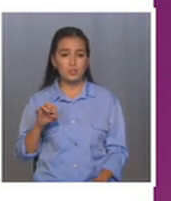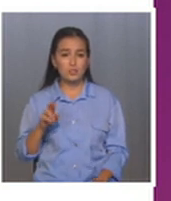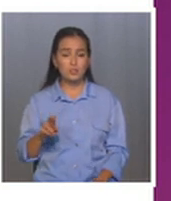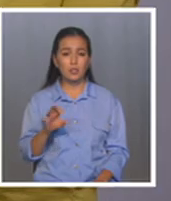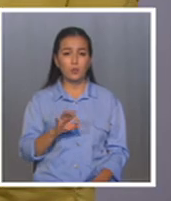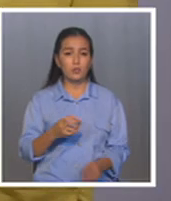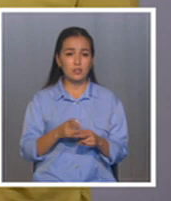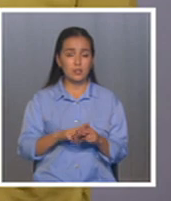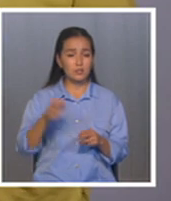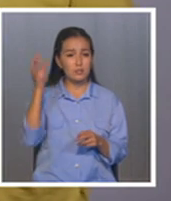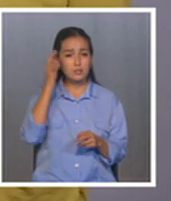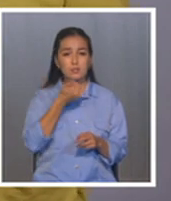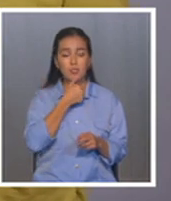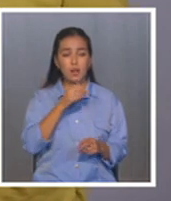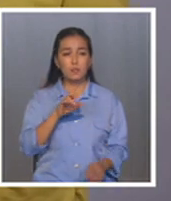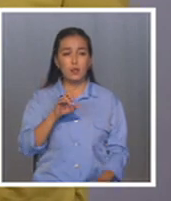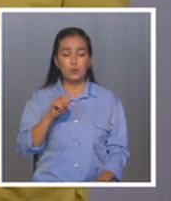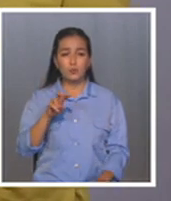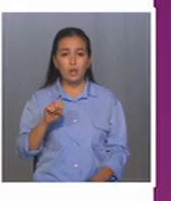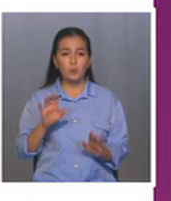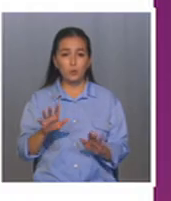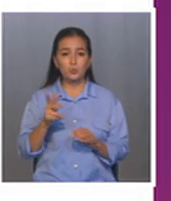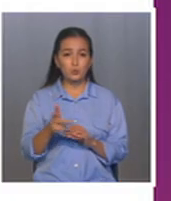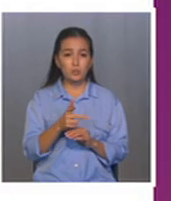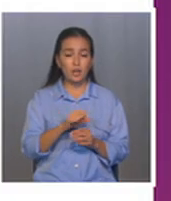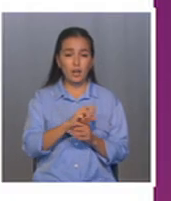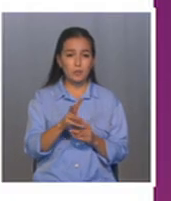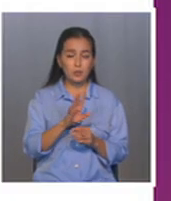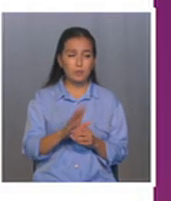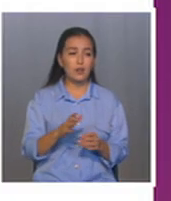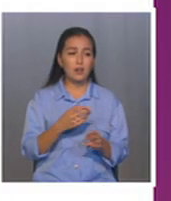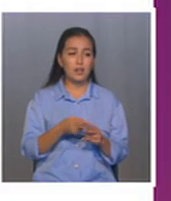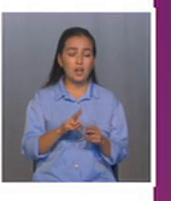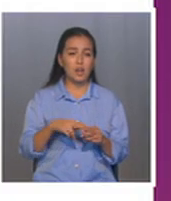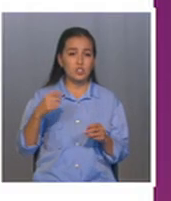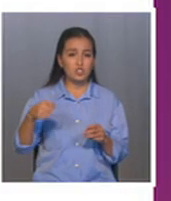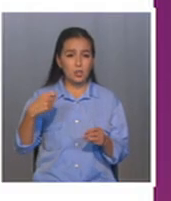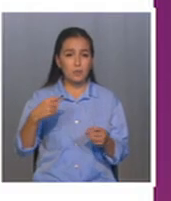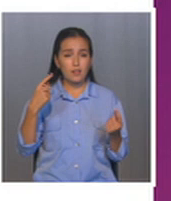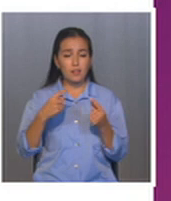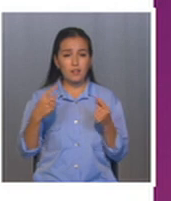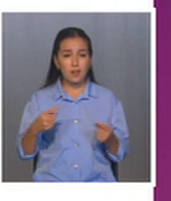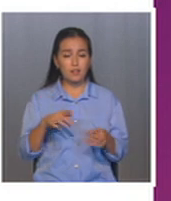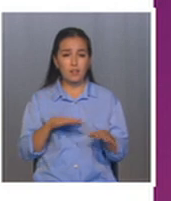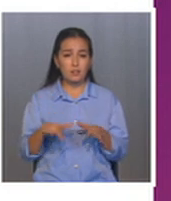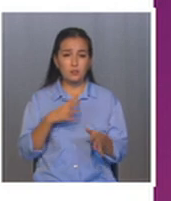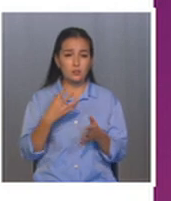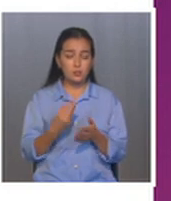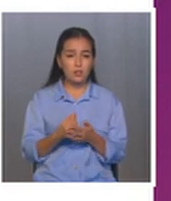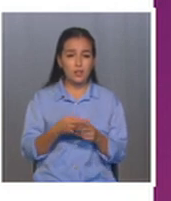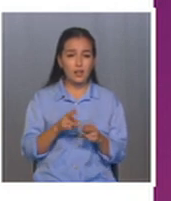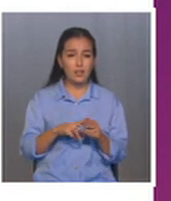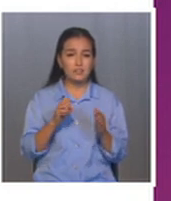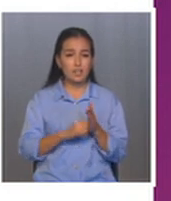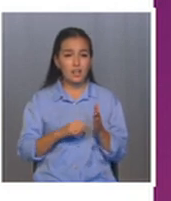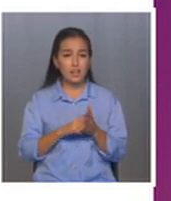алайық. Фабула тек сюжетті қамтып қоймайды, шығармаға негіз болатын тартысты, тартыстың себеп-салдарлық байланысын